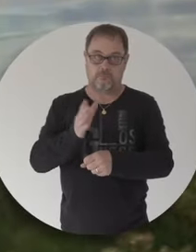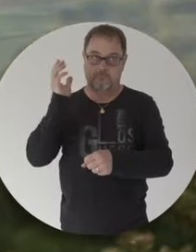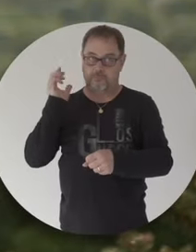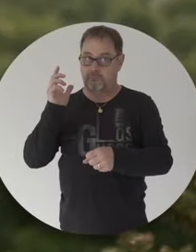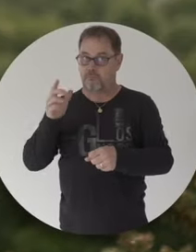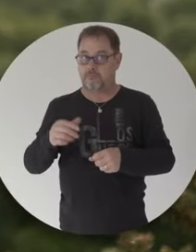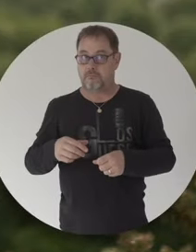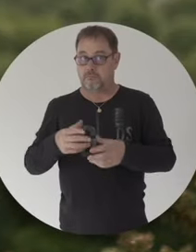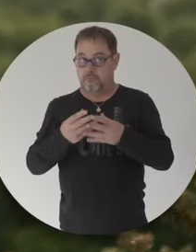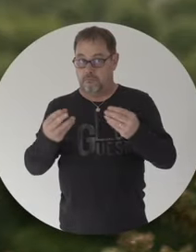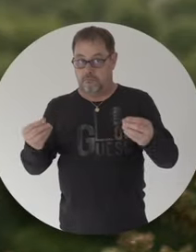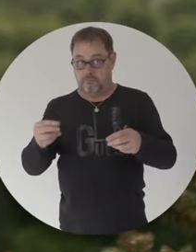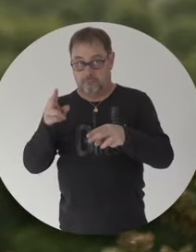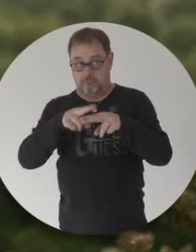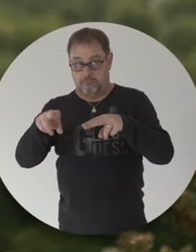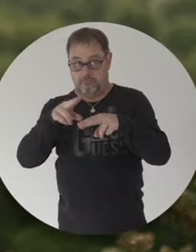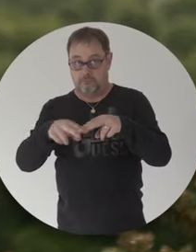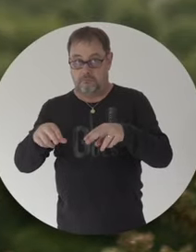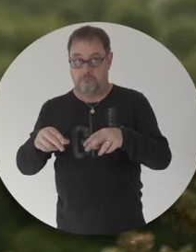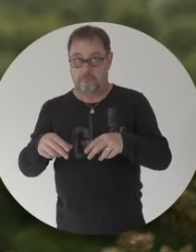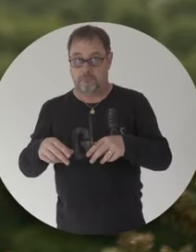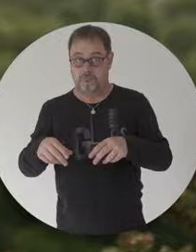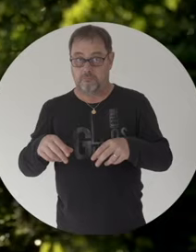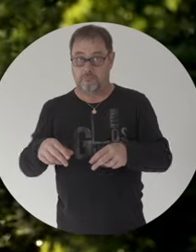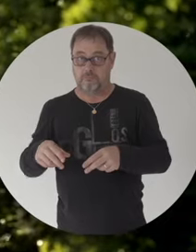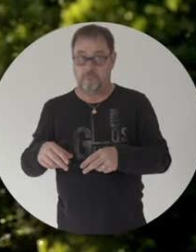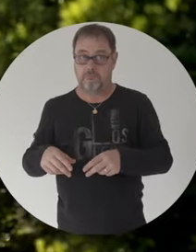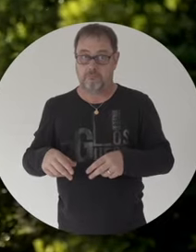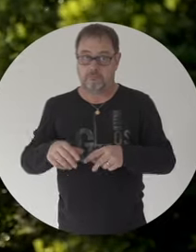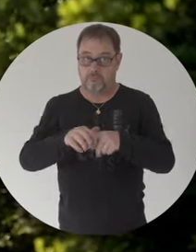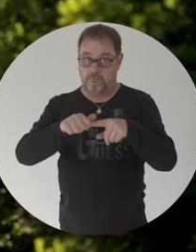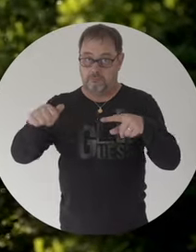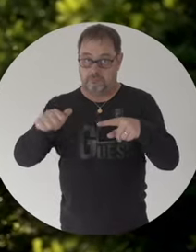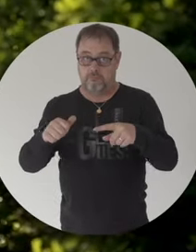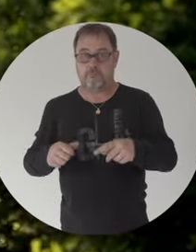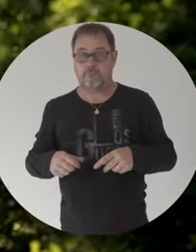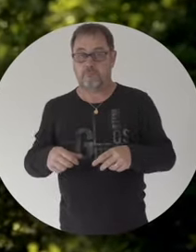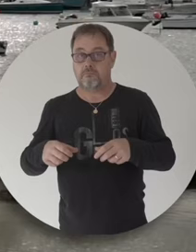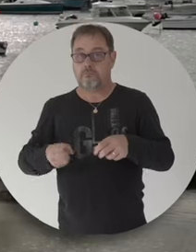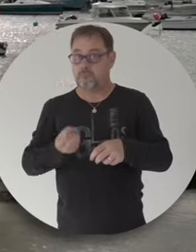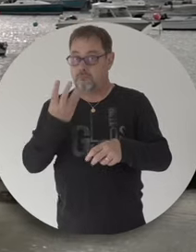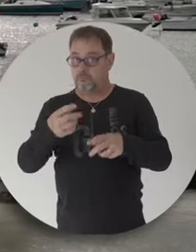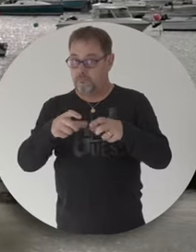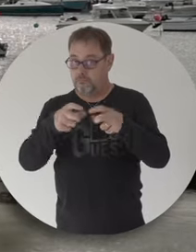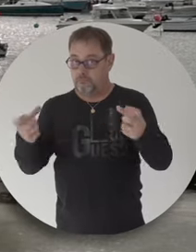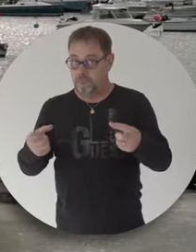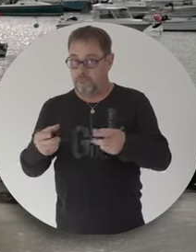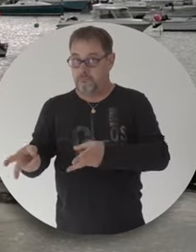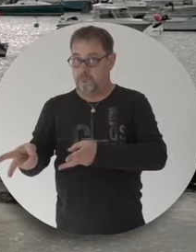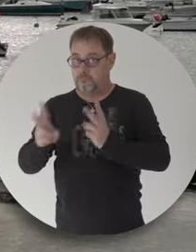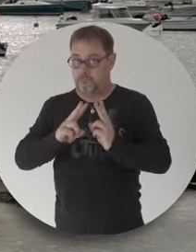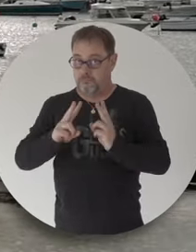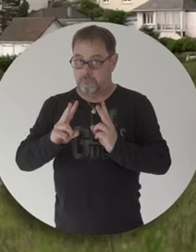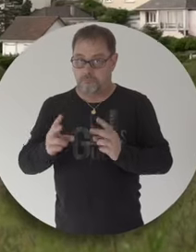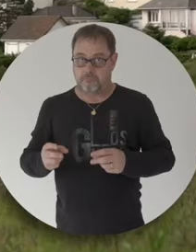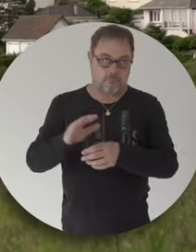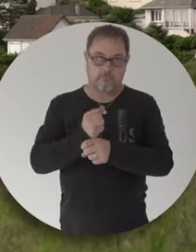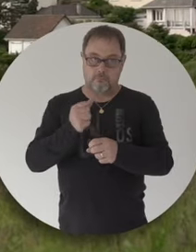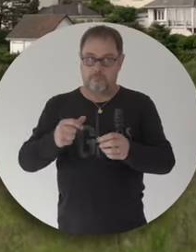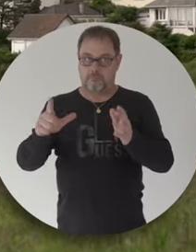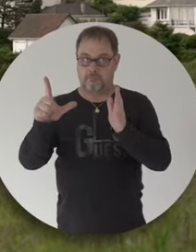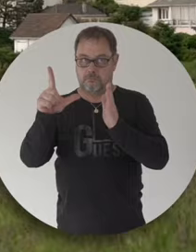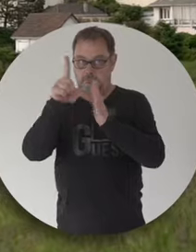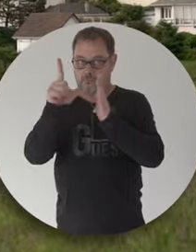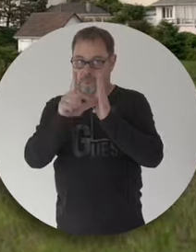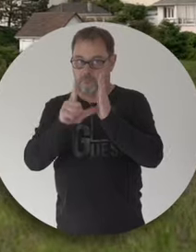Depuis 5 ans, beaucoup de chantiers ont été menés. Nous avons réindustrialisé notre pays. Nous avons dédoublé des classes. Nous